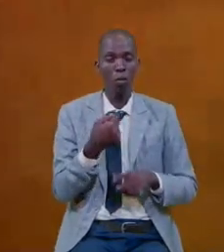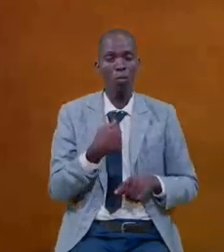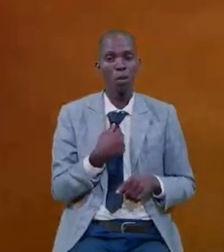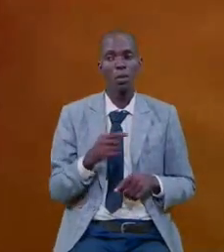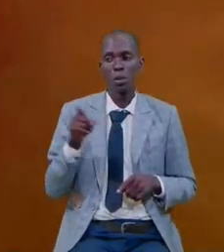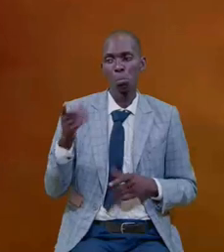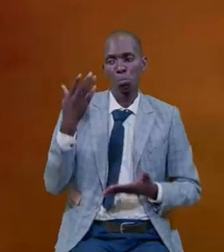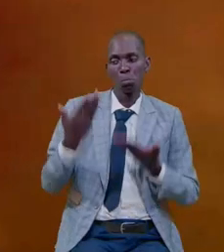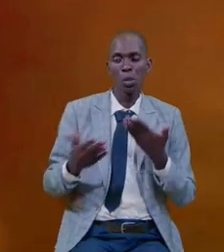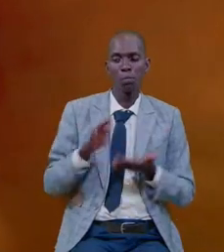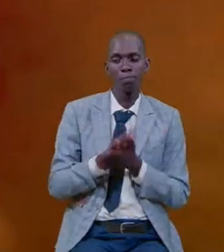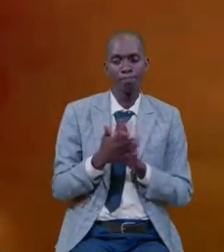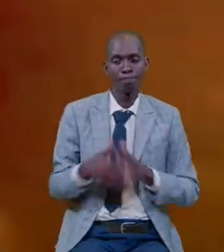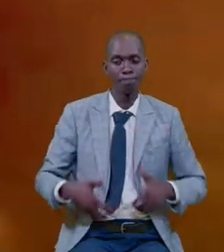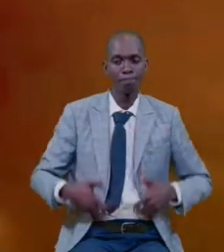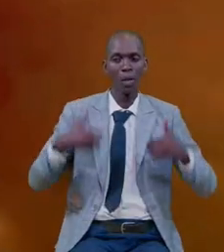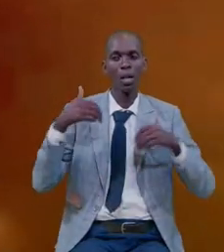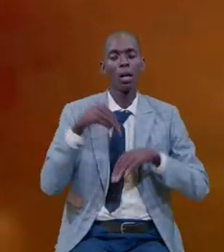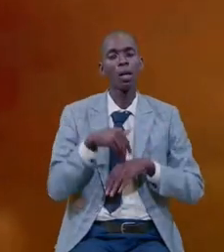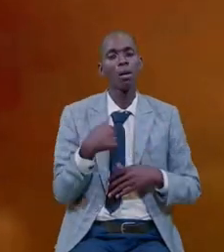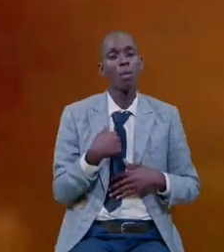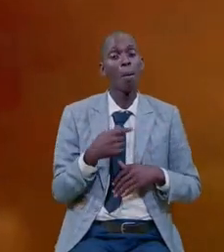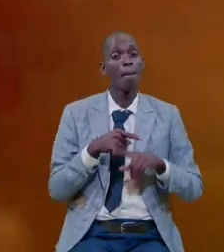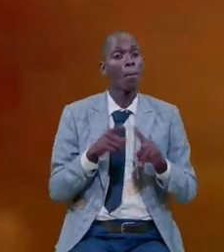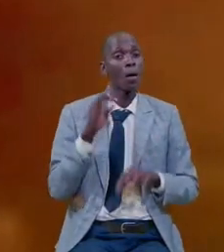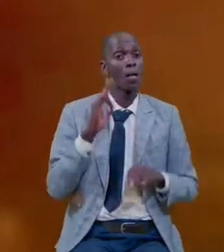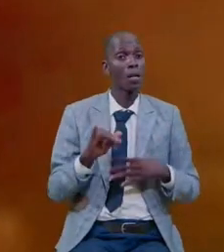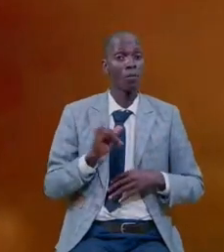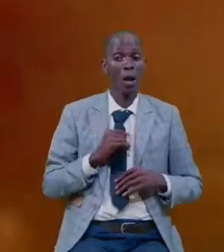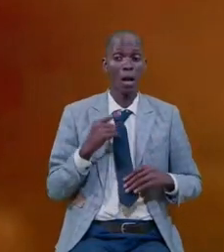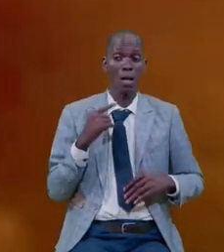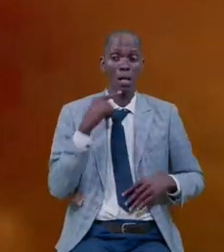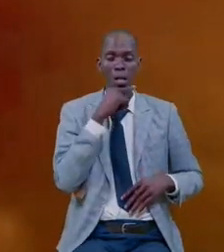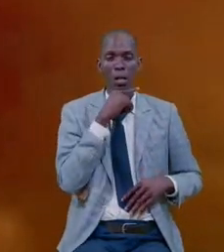il pourrait se fâcher contre moi. Mais si je mens,